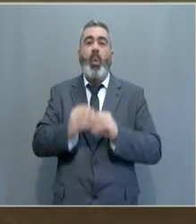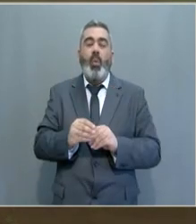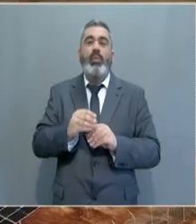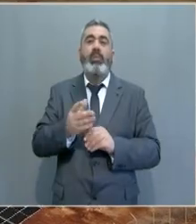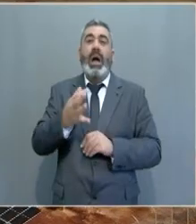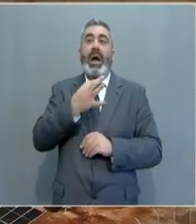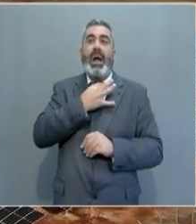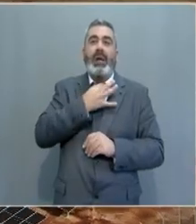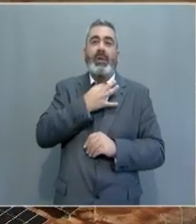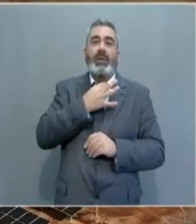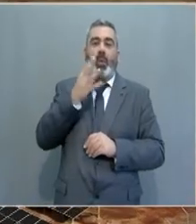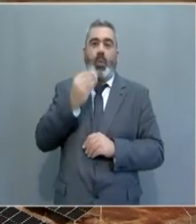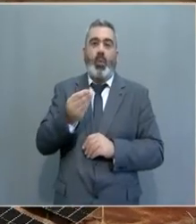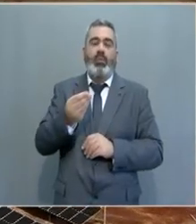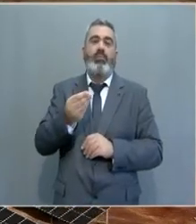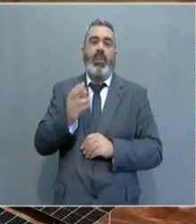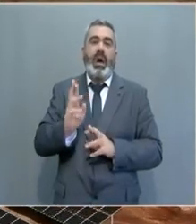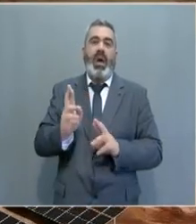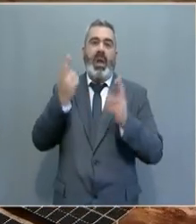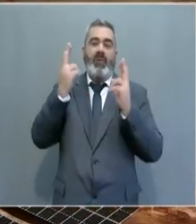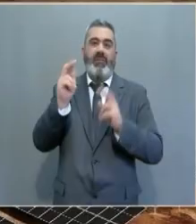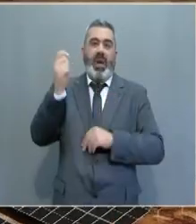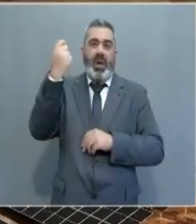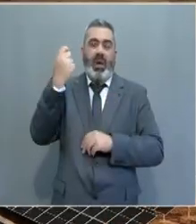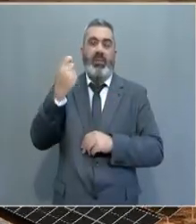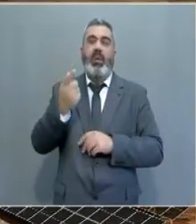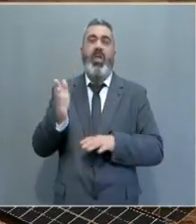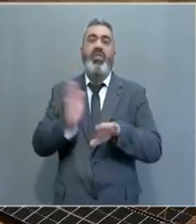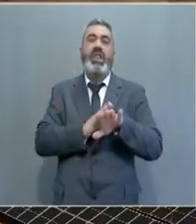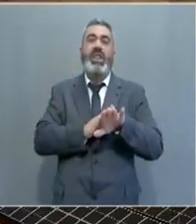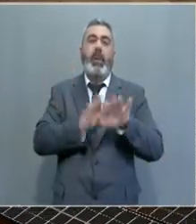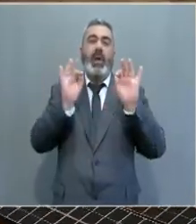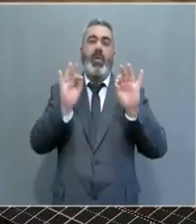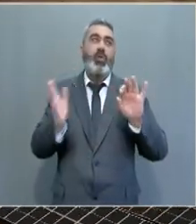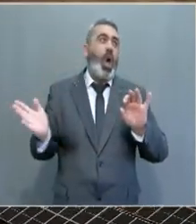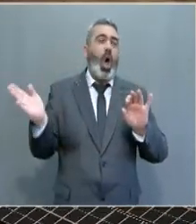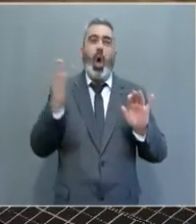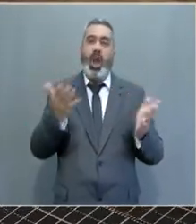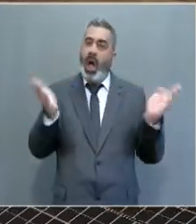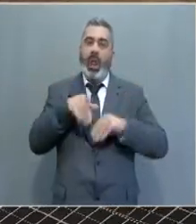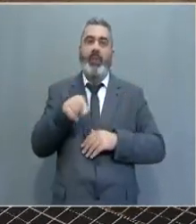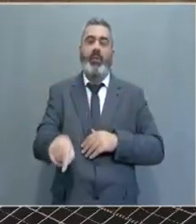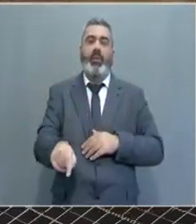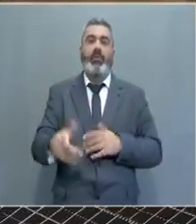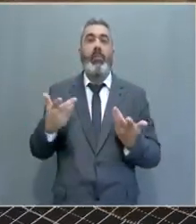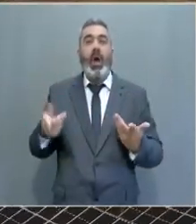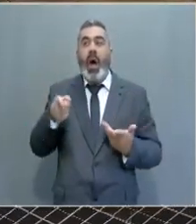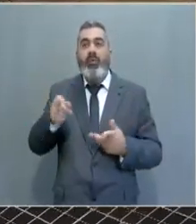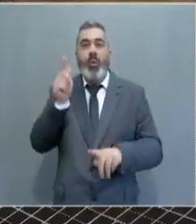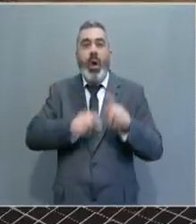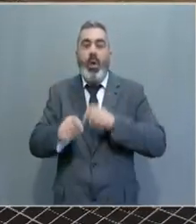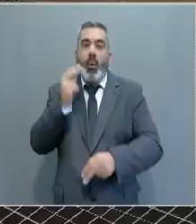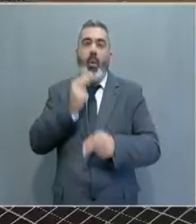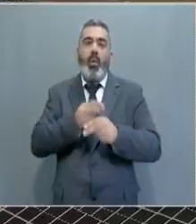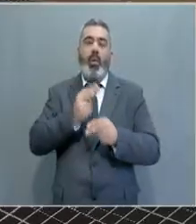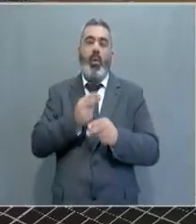ζήτησης, της κατανάλωσης όλων των οικοκυριών της Δυτικής Μακεδονίας. Πρόκειται λοιπόν για ένα υποδειγματικό πράσινο έργο που, όπως είπε